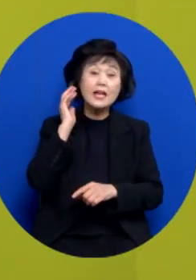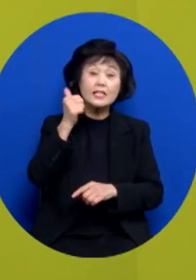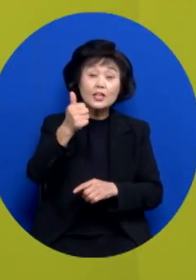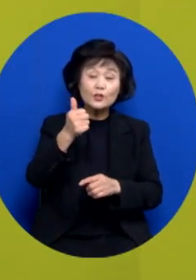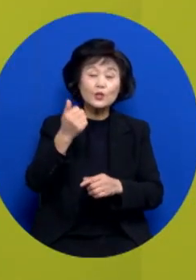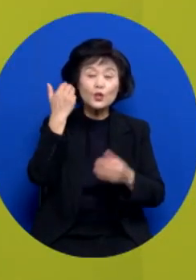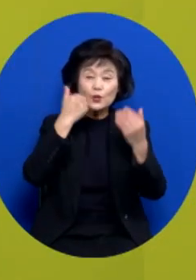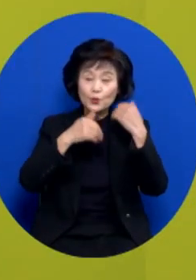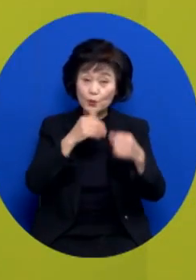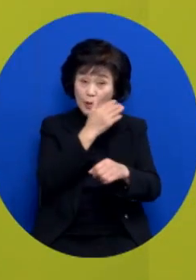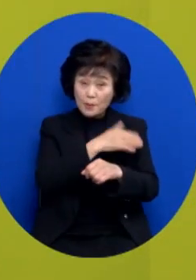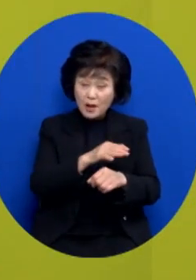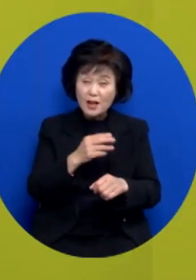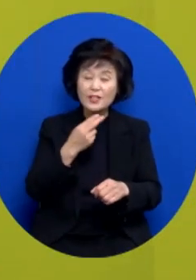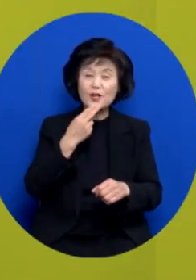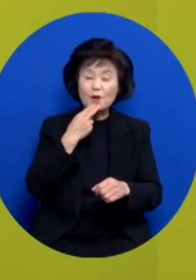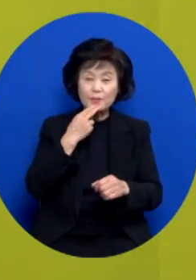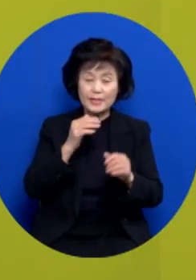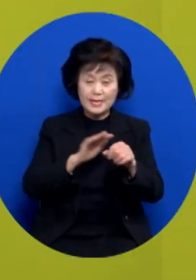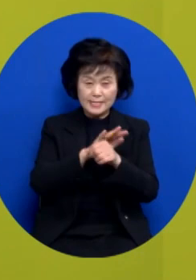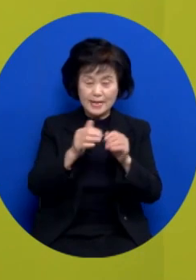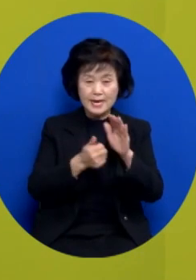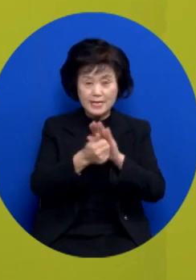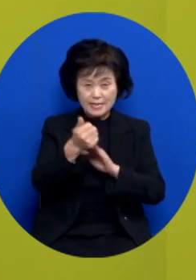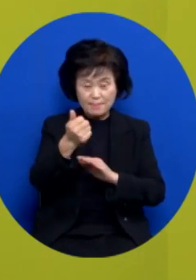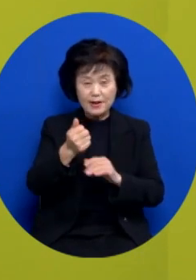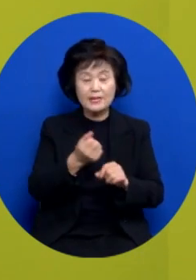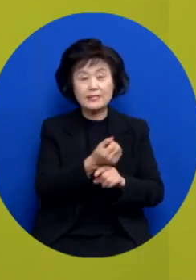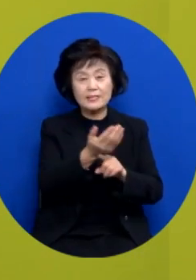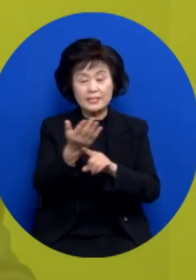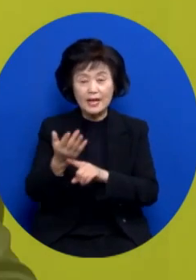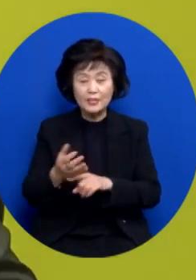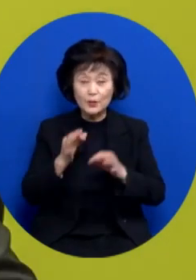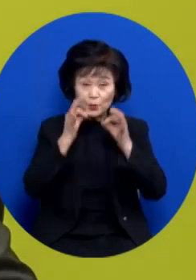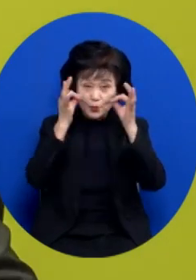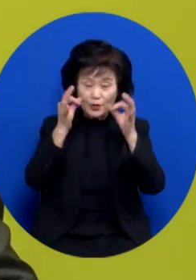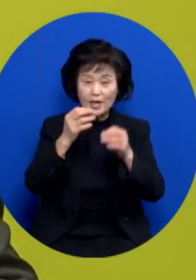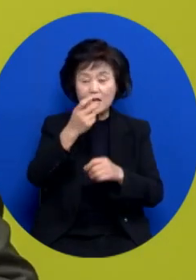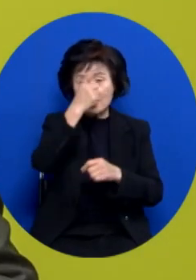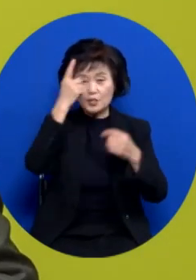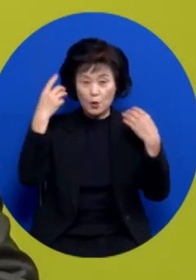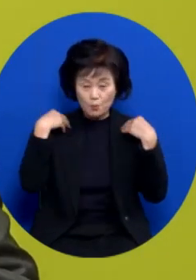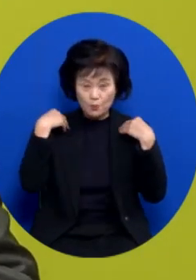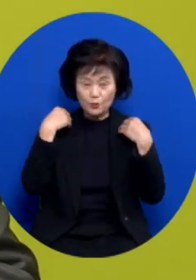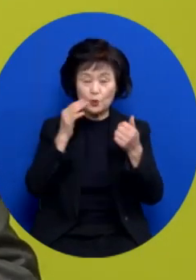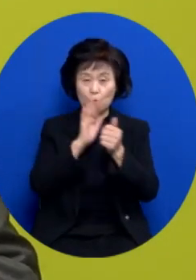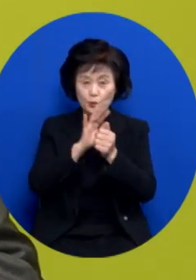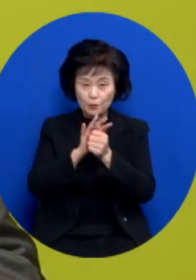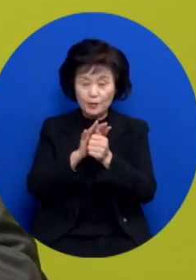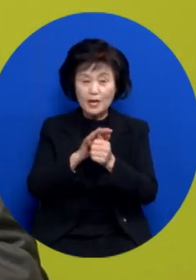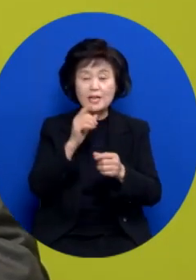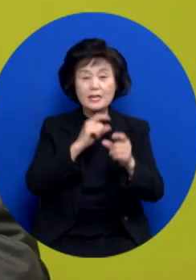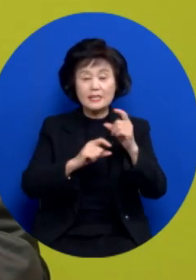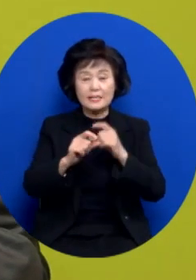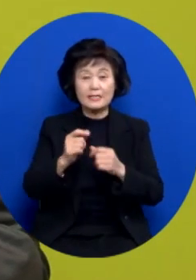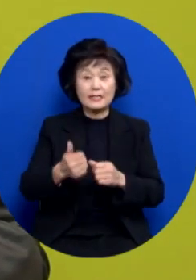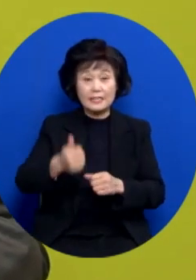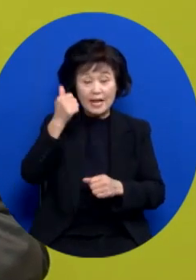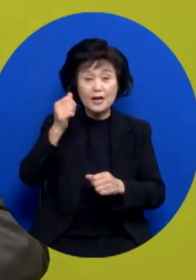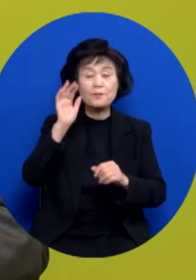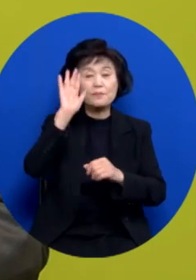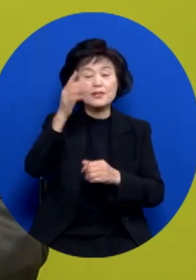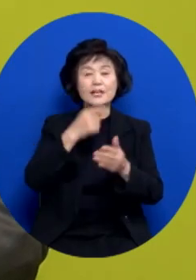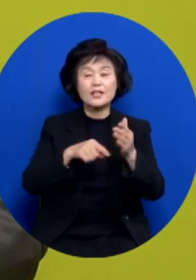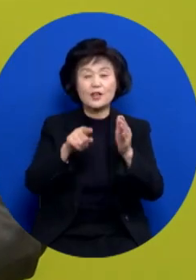소외되지 않도록 사랑과 희망을 전하기 위한 노력에 정부도 힘을 보태겠다며 더 나은 미래를 위해 함께 나아가자고